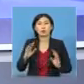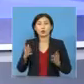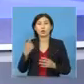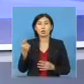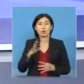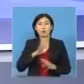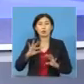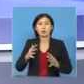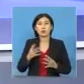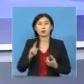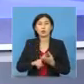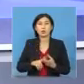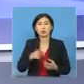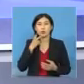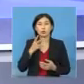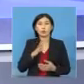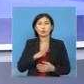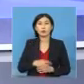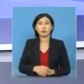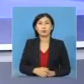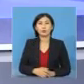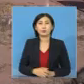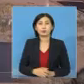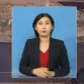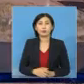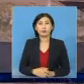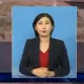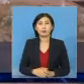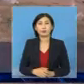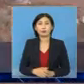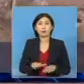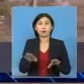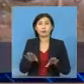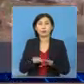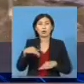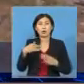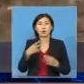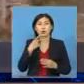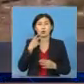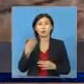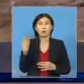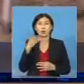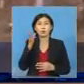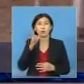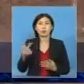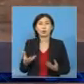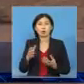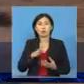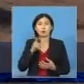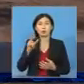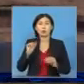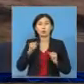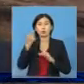С ситуацией ознакомилась наша съемочная группа. Вот такую картину можно наблюдать вблизи актюбинских водоемов. Людей